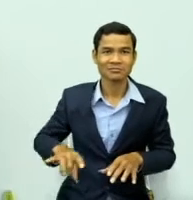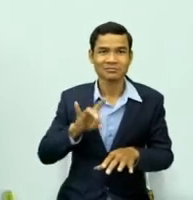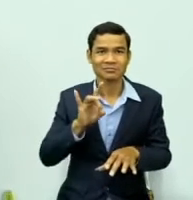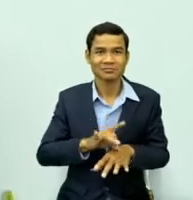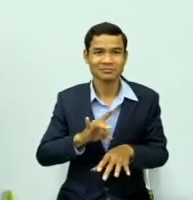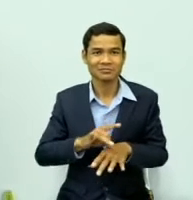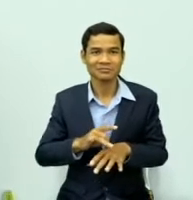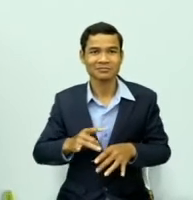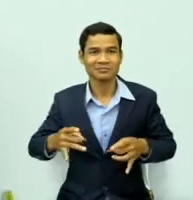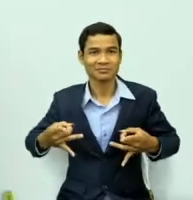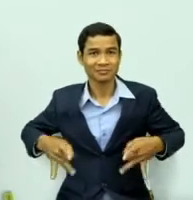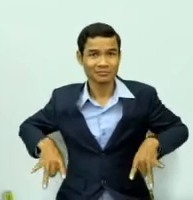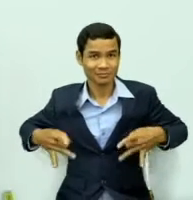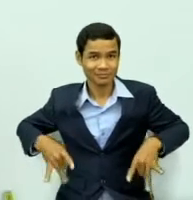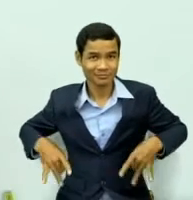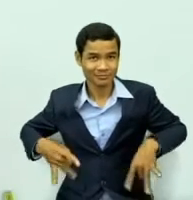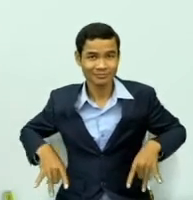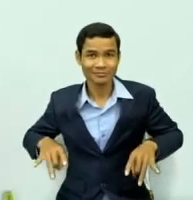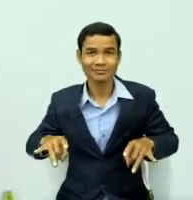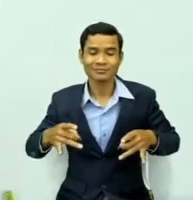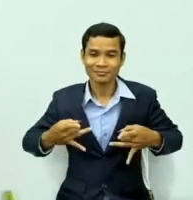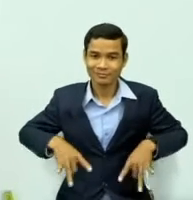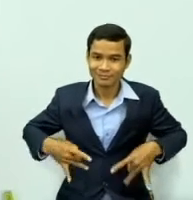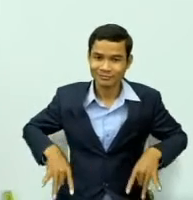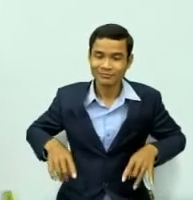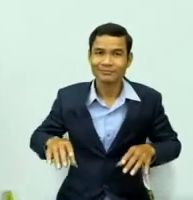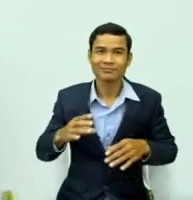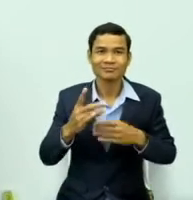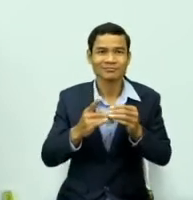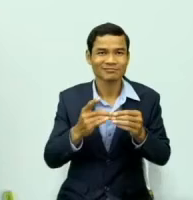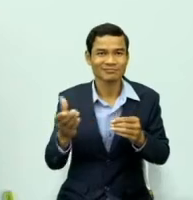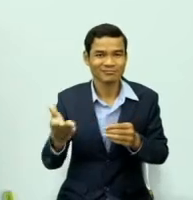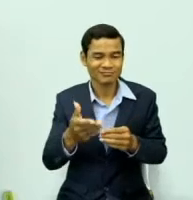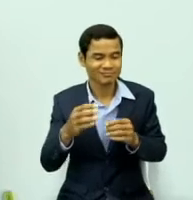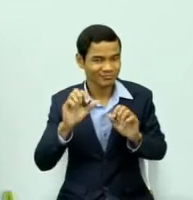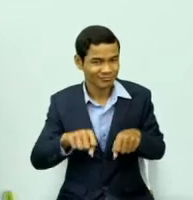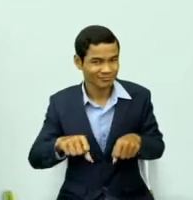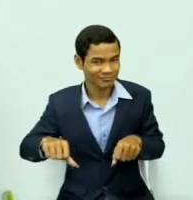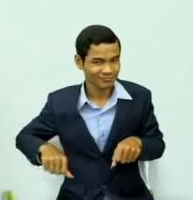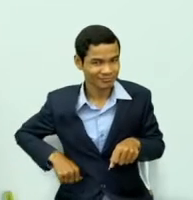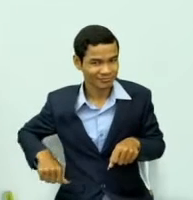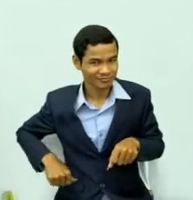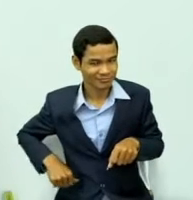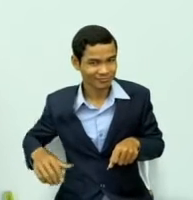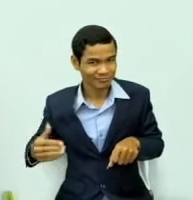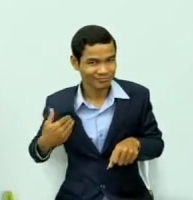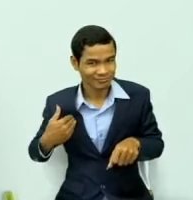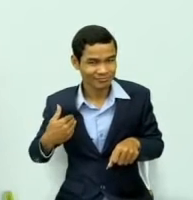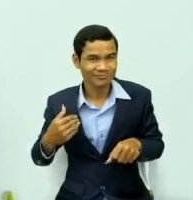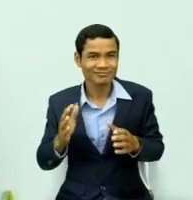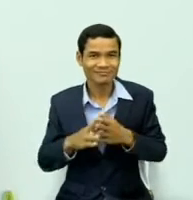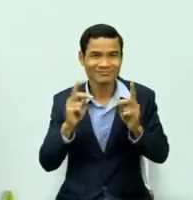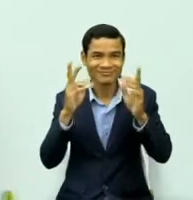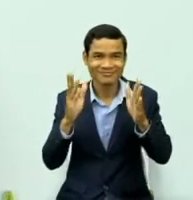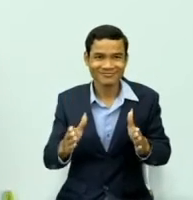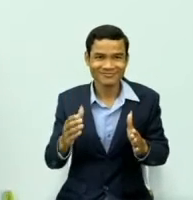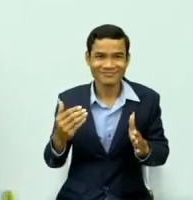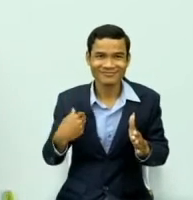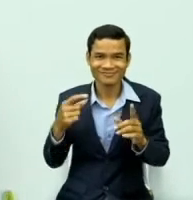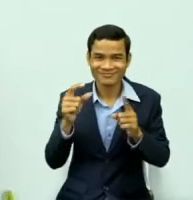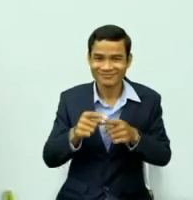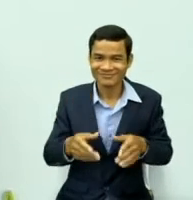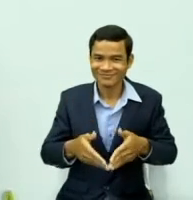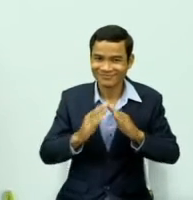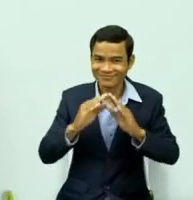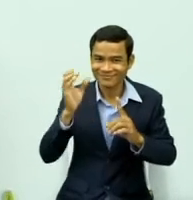rồi lại chà con nát lát lóc nhẹ nhó cái lát con chà à lấy này kêu vô bị lề lò ní từ bằng cách chi